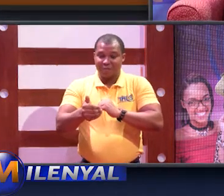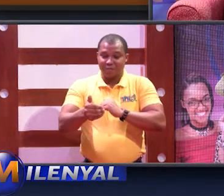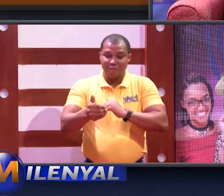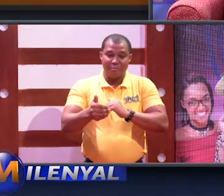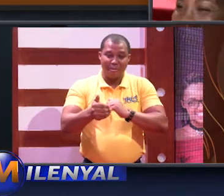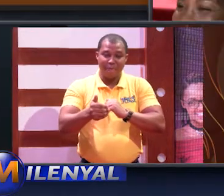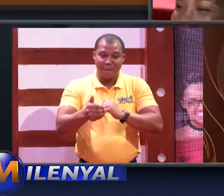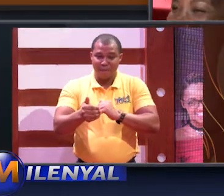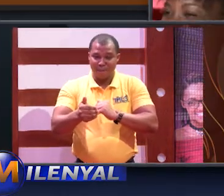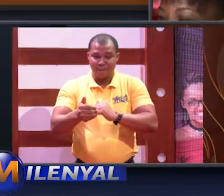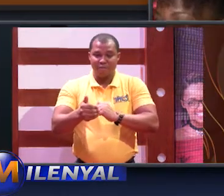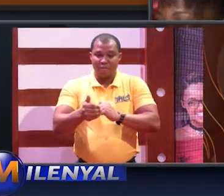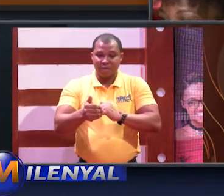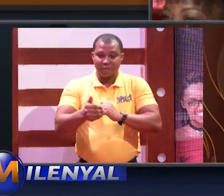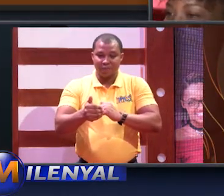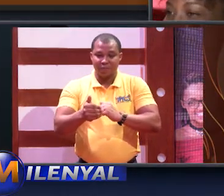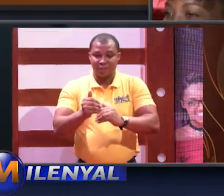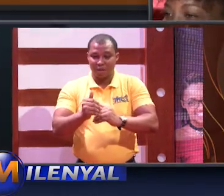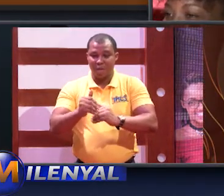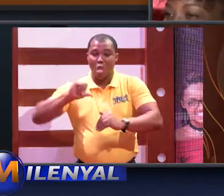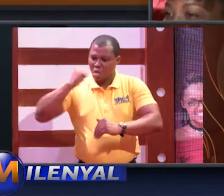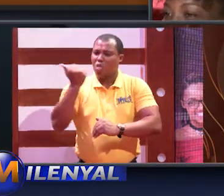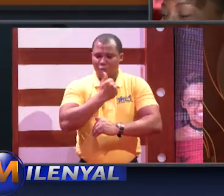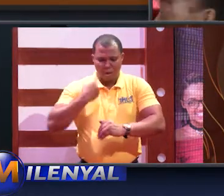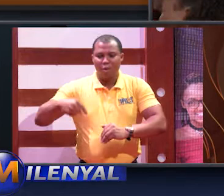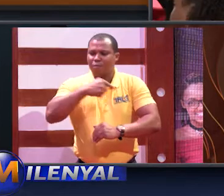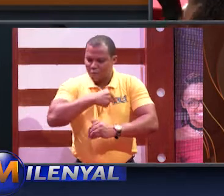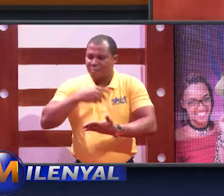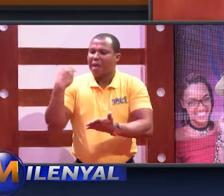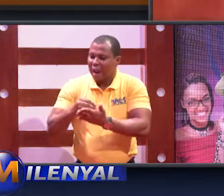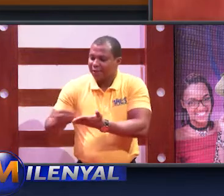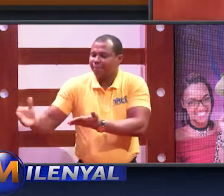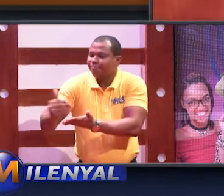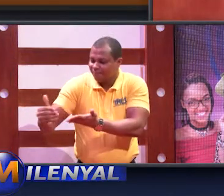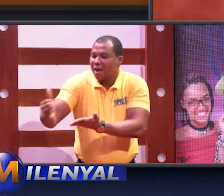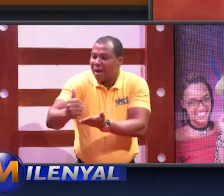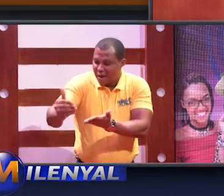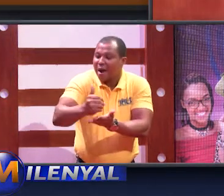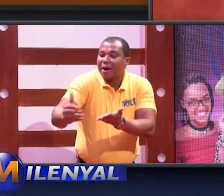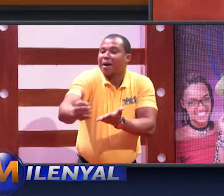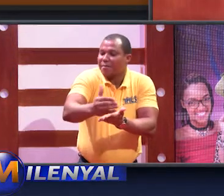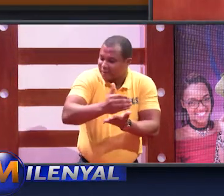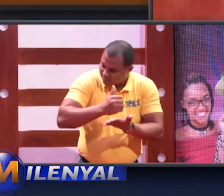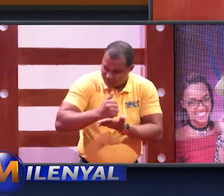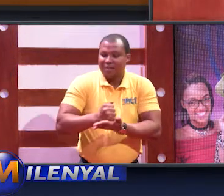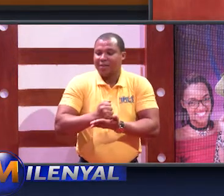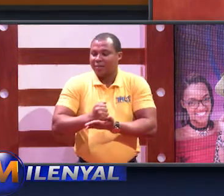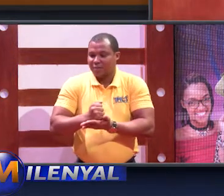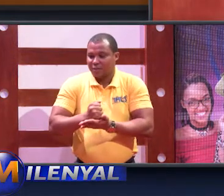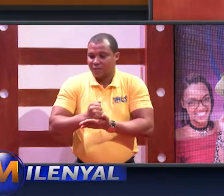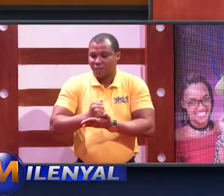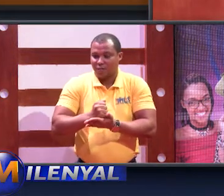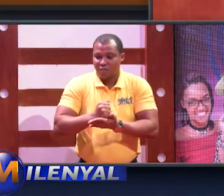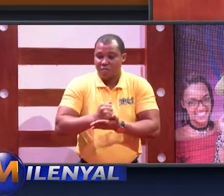vraiment graisse. Mais bon, c'est par rapport avec nous-mêmes, nous faisons des cotisations, oui. Etc. Et puis et participation